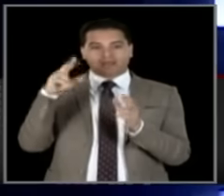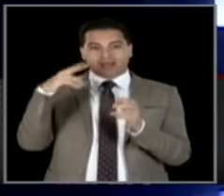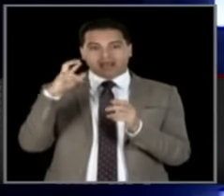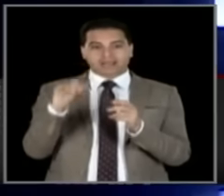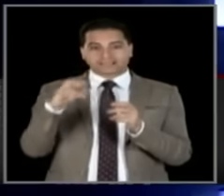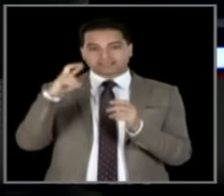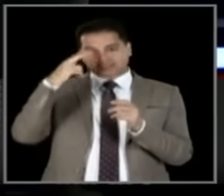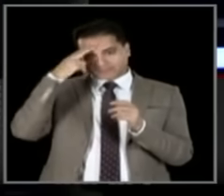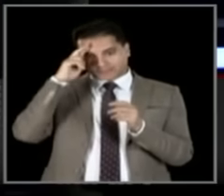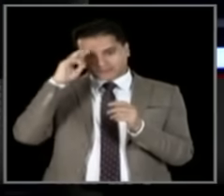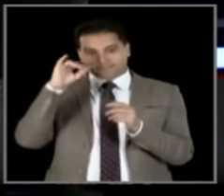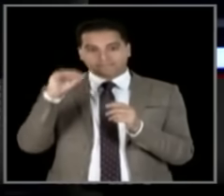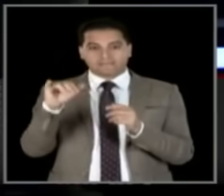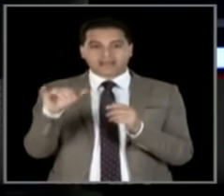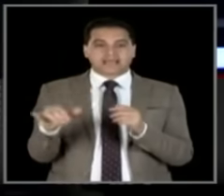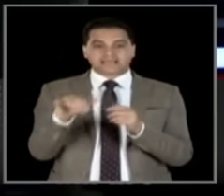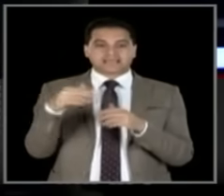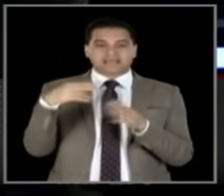عزب.